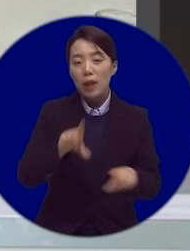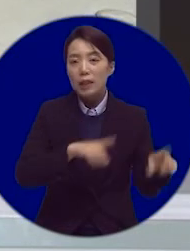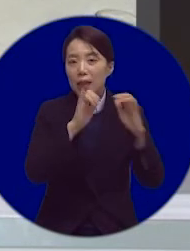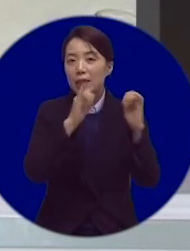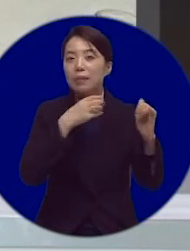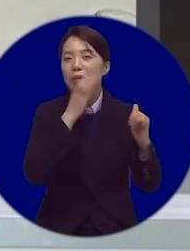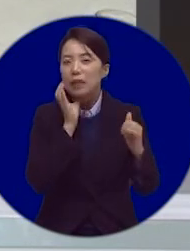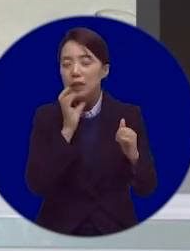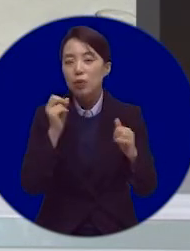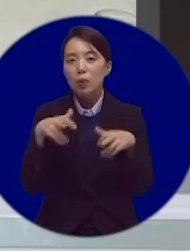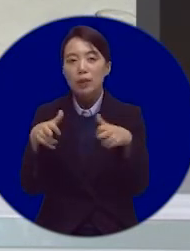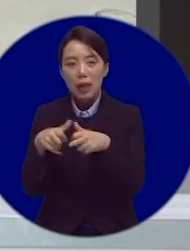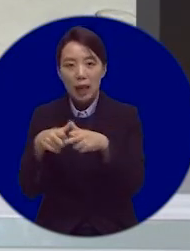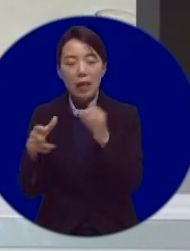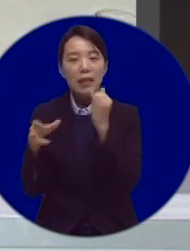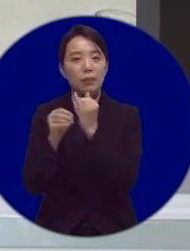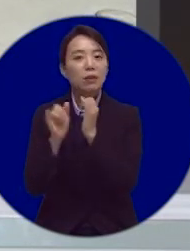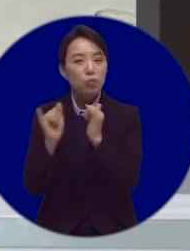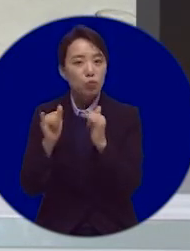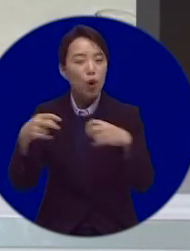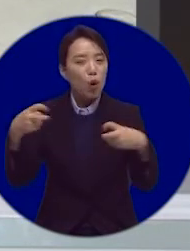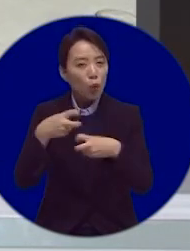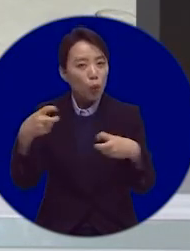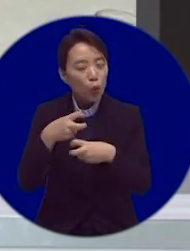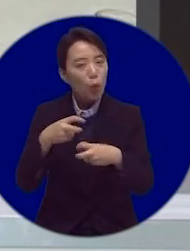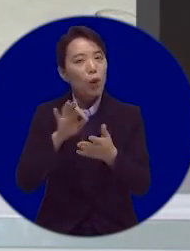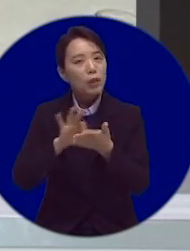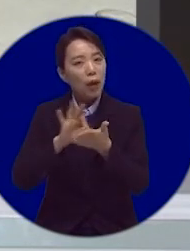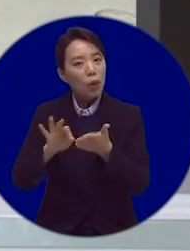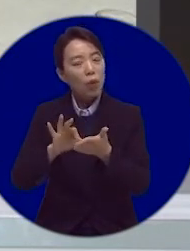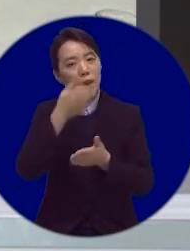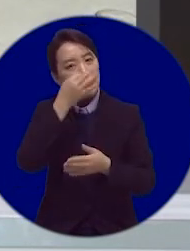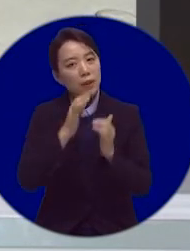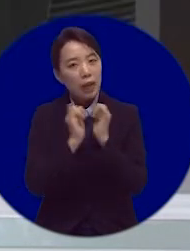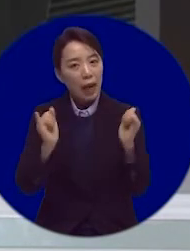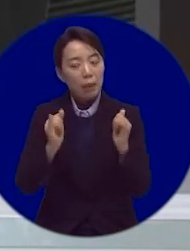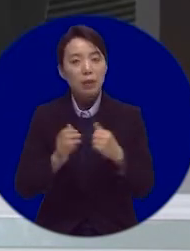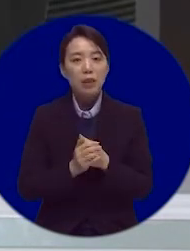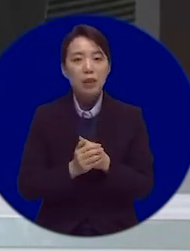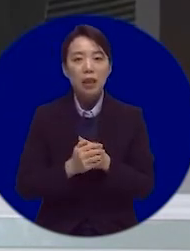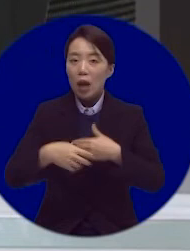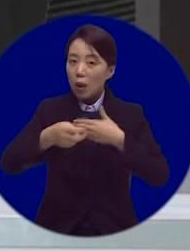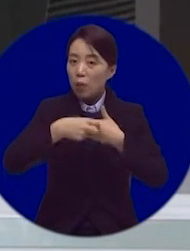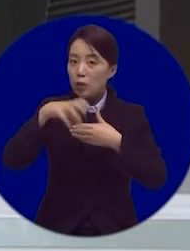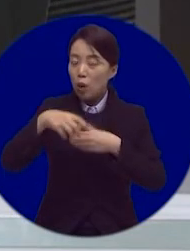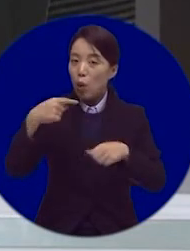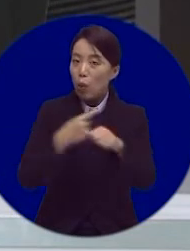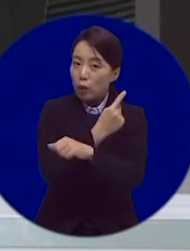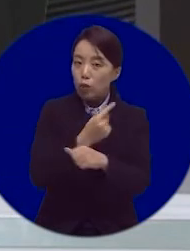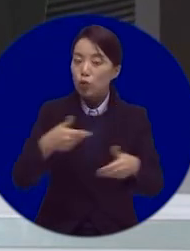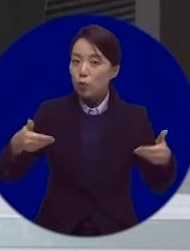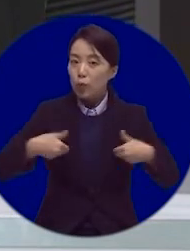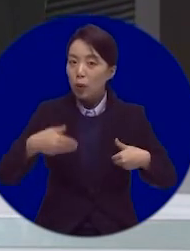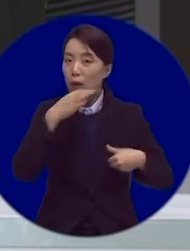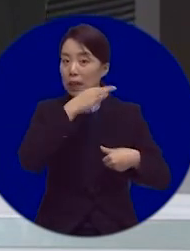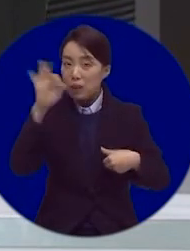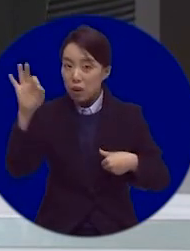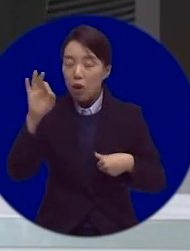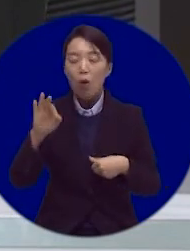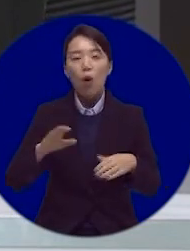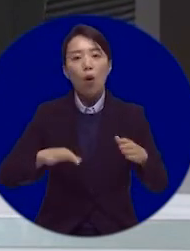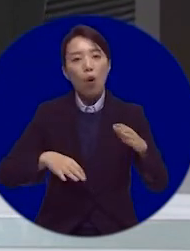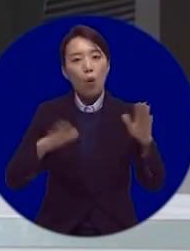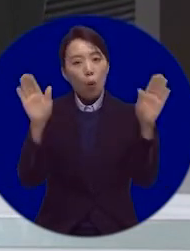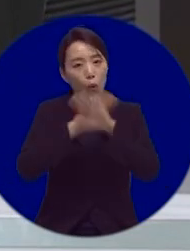어촌 지역에 거주하는 고령자, 장애인, 임산부 등 교통약자인 격리자 등은 보건소로부터 외출 필요성을 인정받은